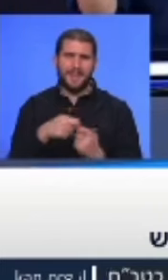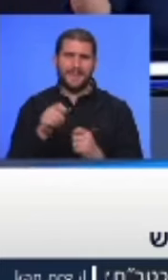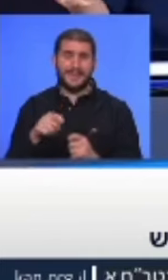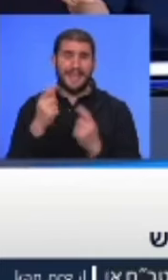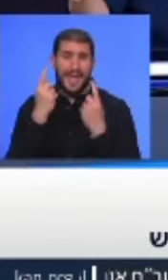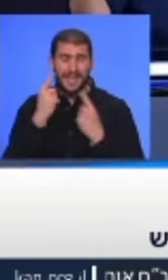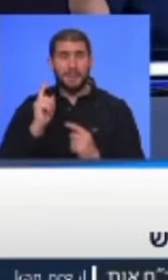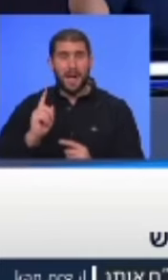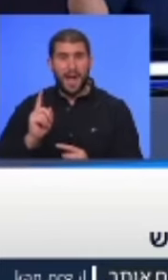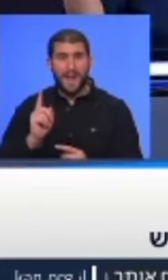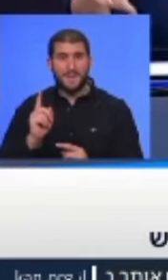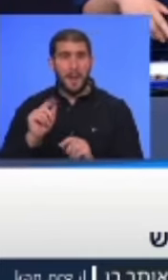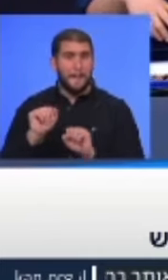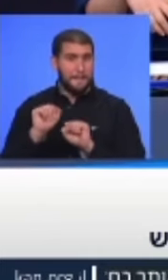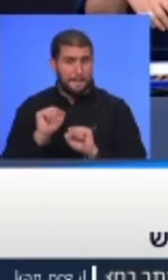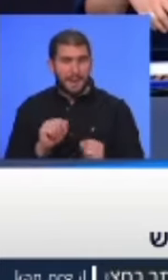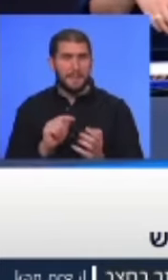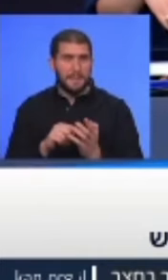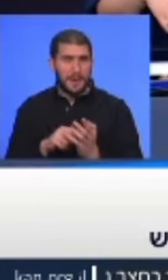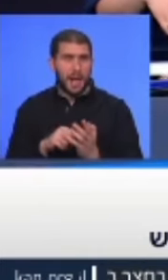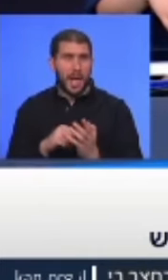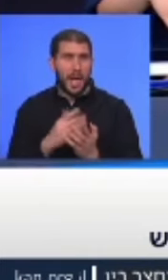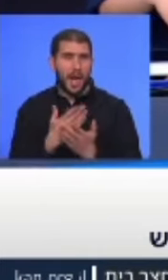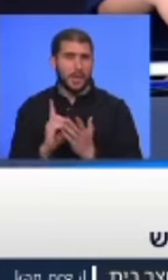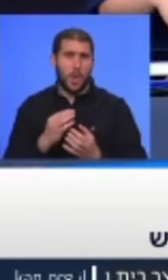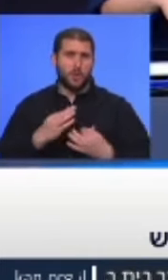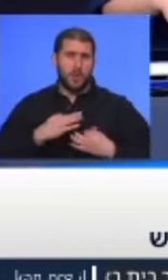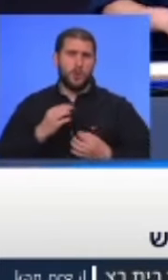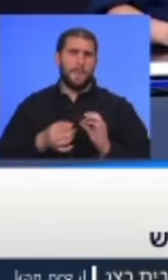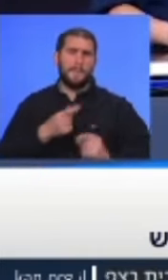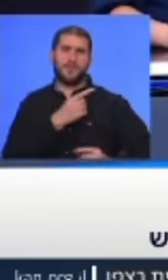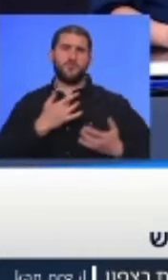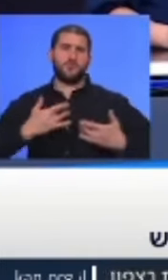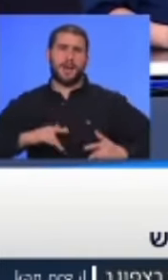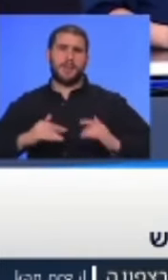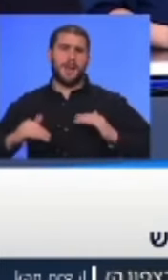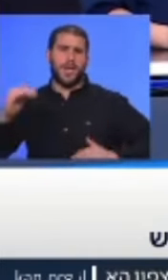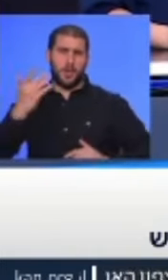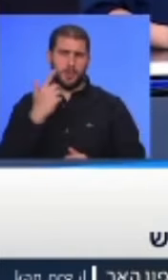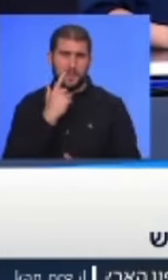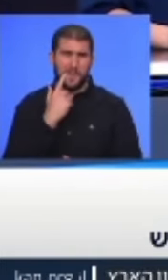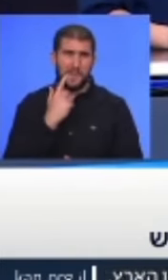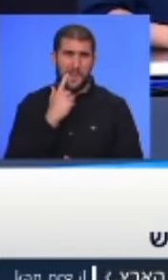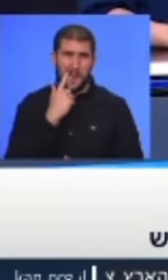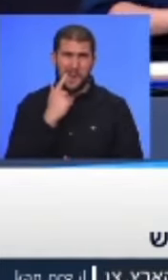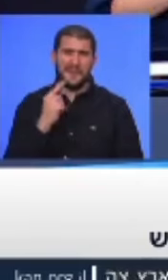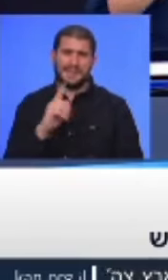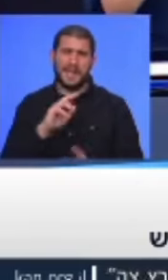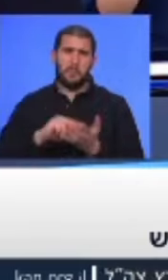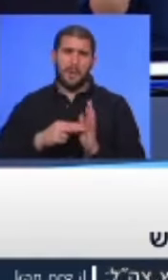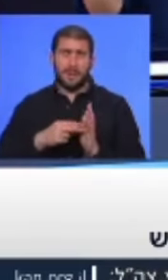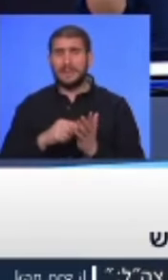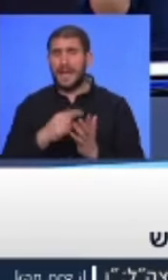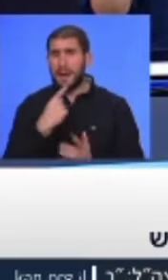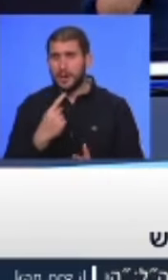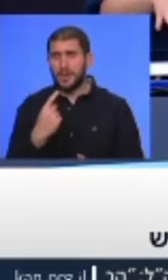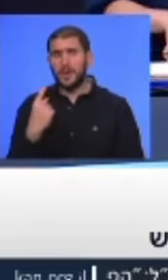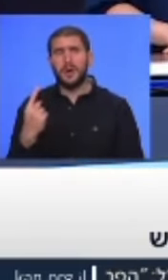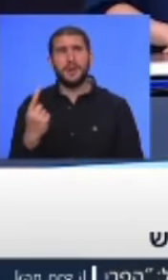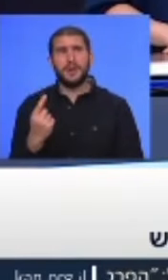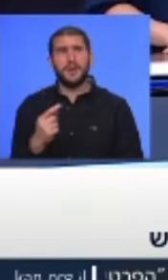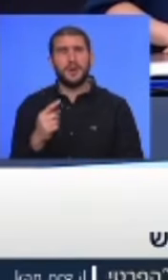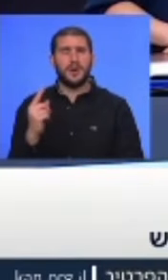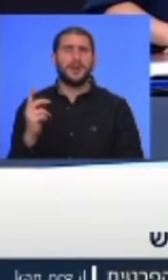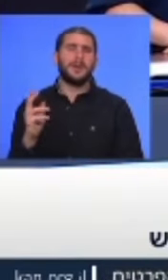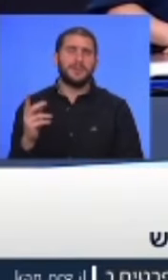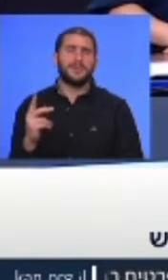נצביע בעד, כי ממילא ההחלטה לא שלנו היא של בית המשפט העליון, מקסימום הוא יפסול. ברור, לכן אני אומר, כל אחד משני